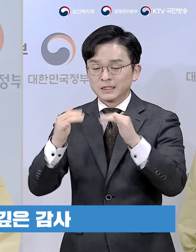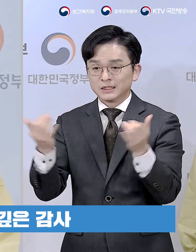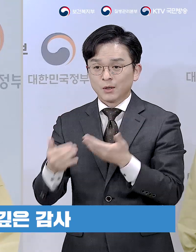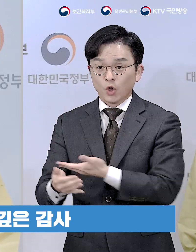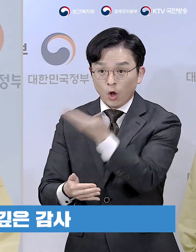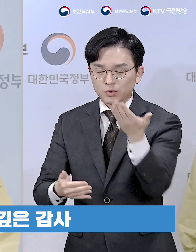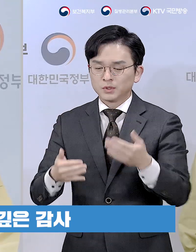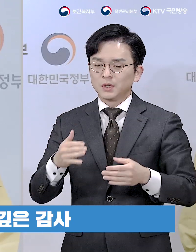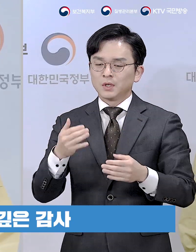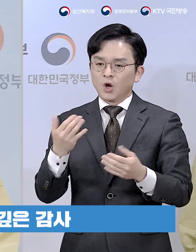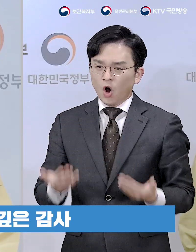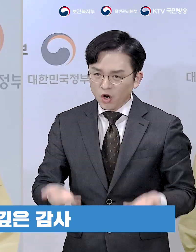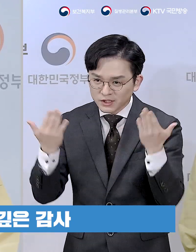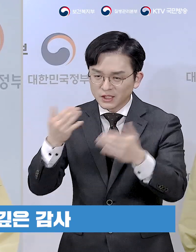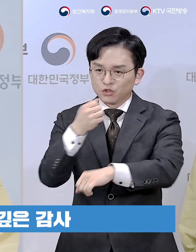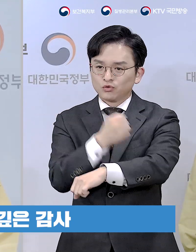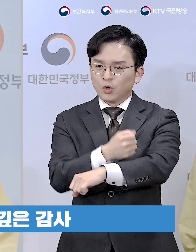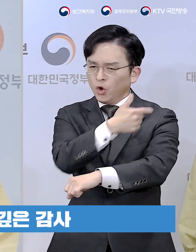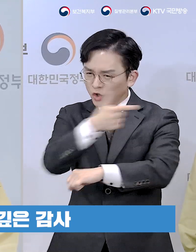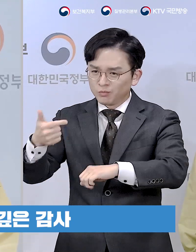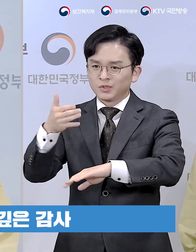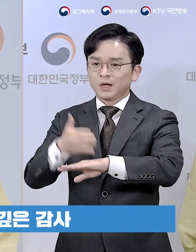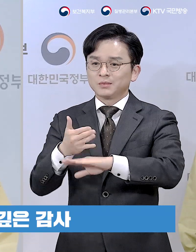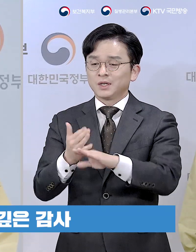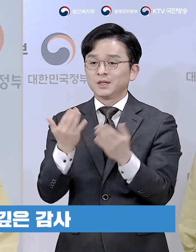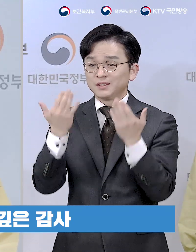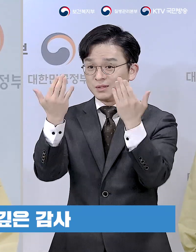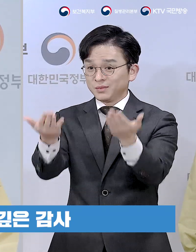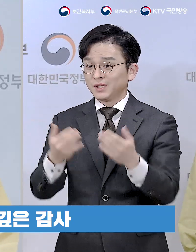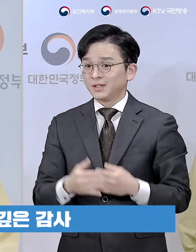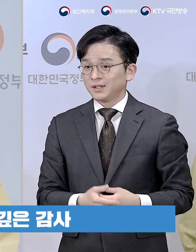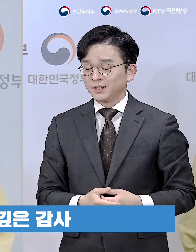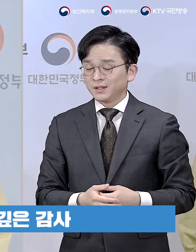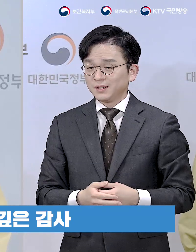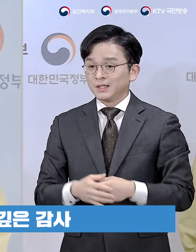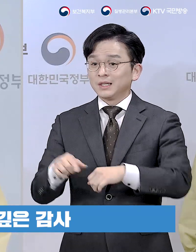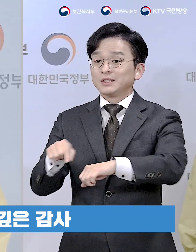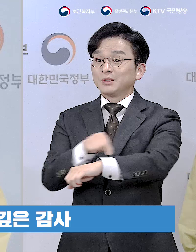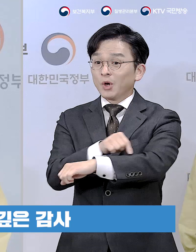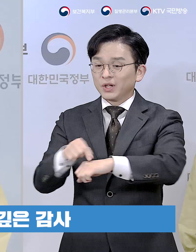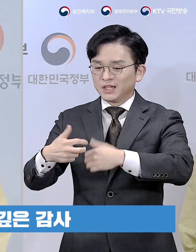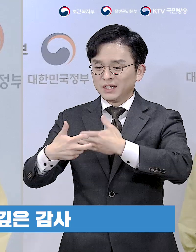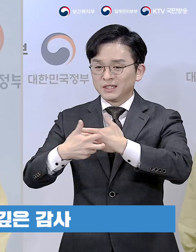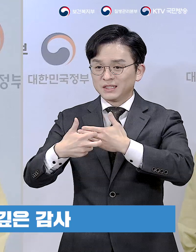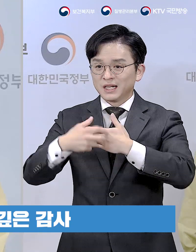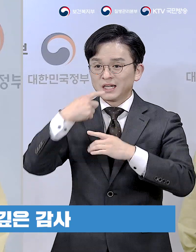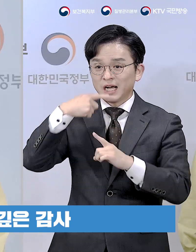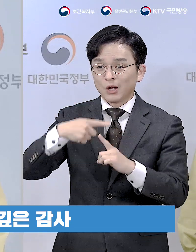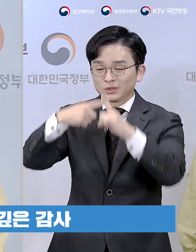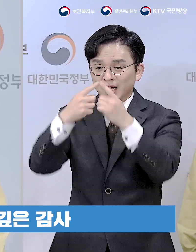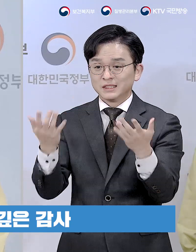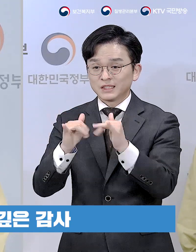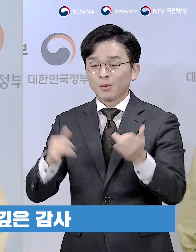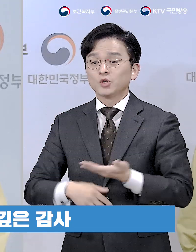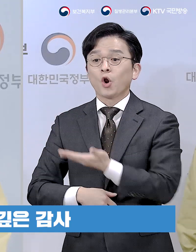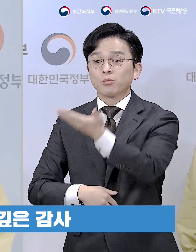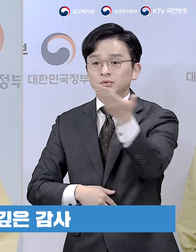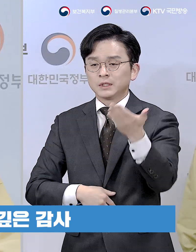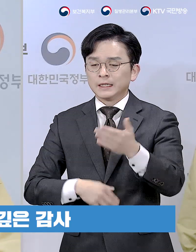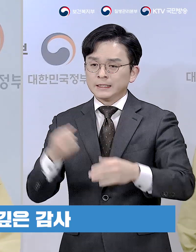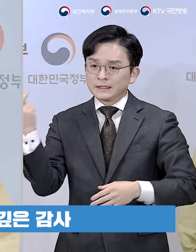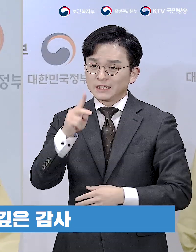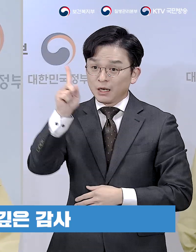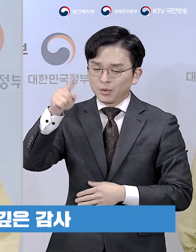보여주신 헌신과 협력에 진심으로 감사드립니다. 특히 코로나19의 진료에 여념이 없으신